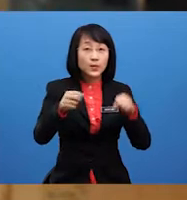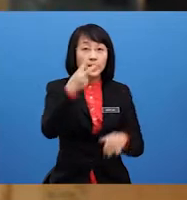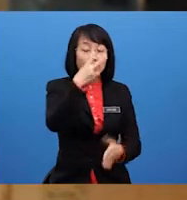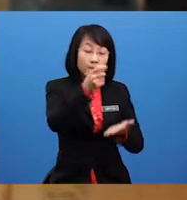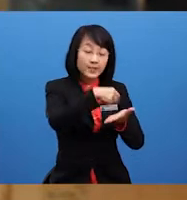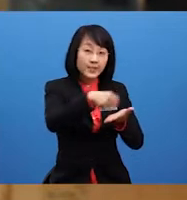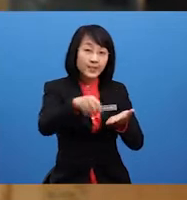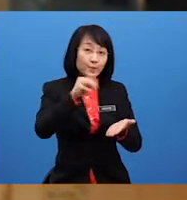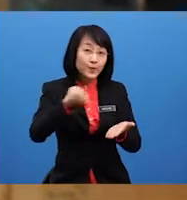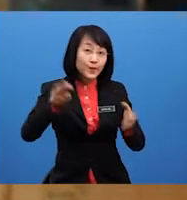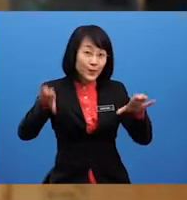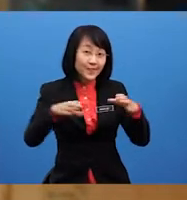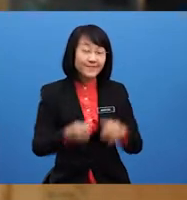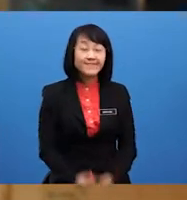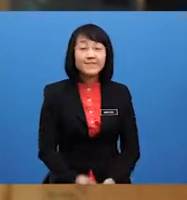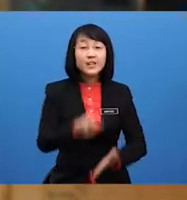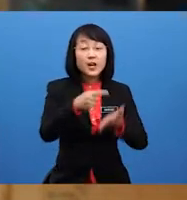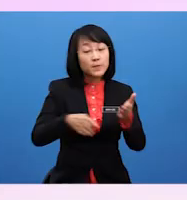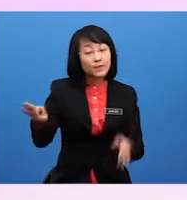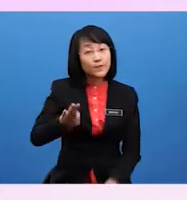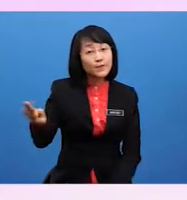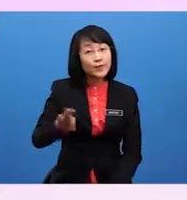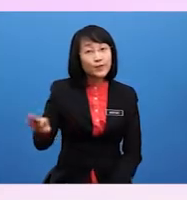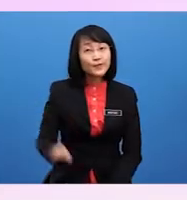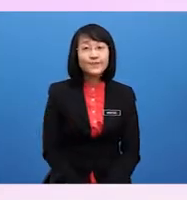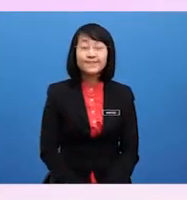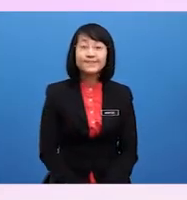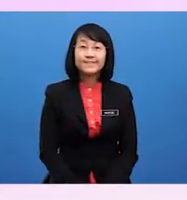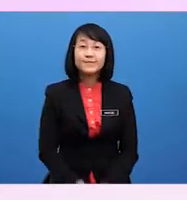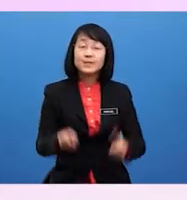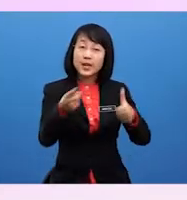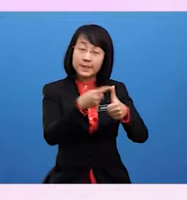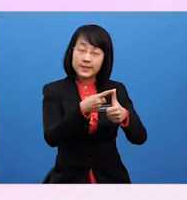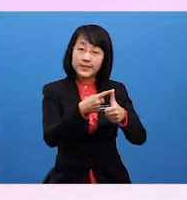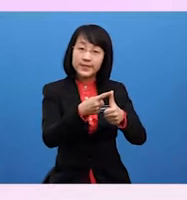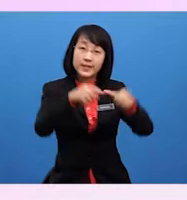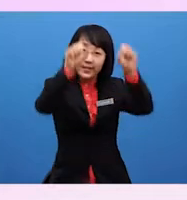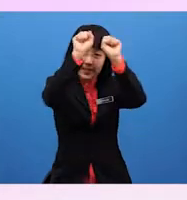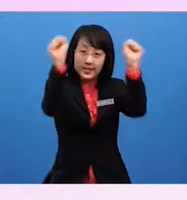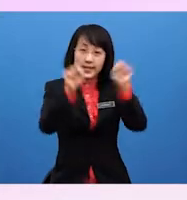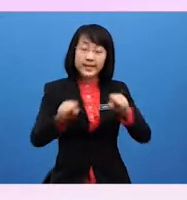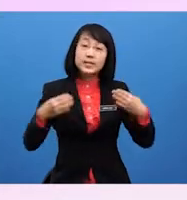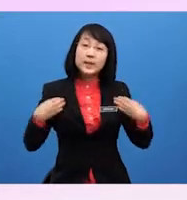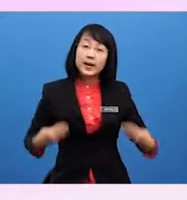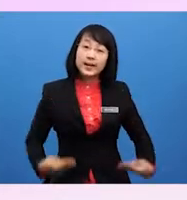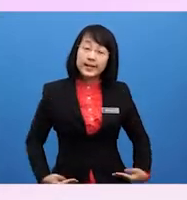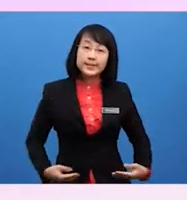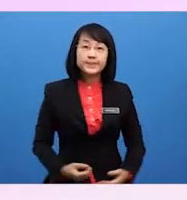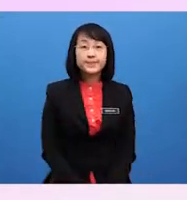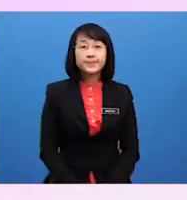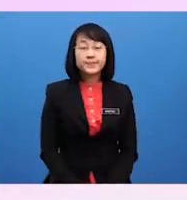dah buat. Apa faktor-faktornya? Pertama, saiz badan.